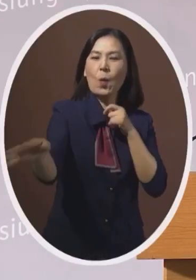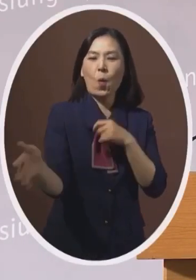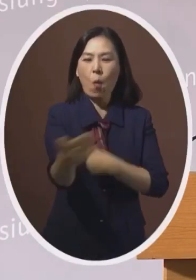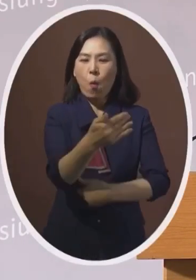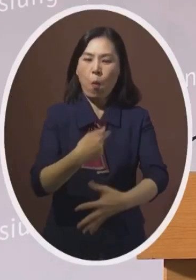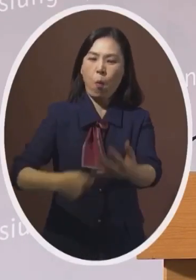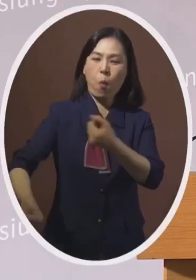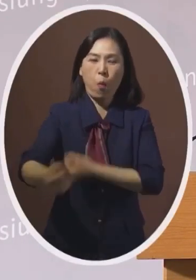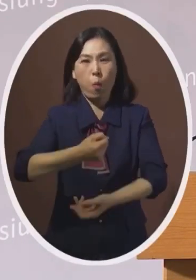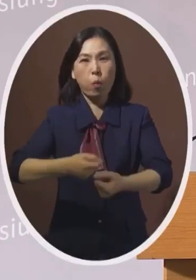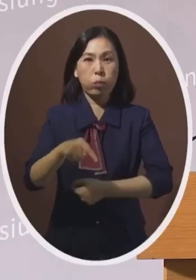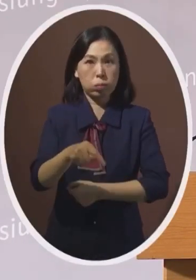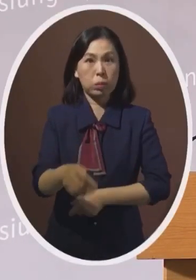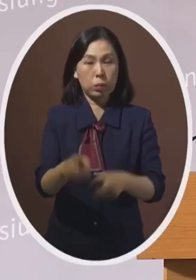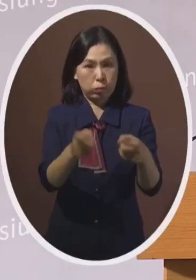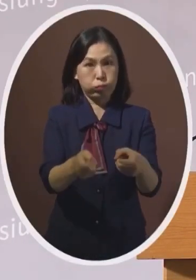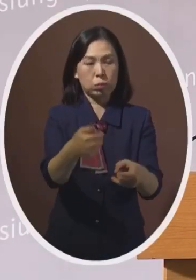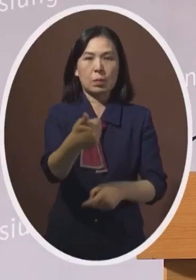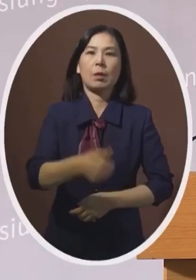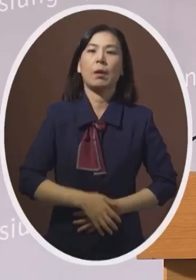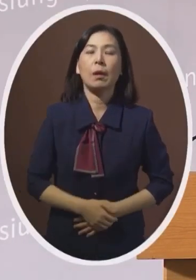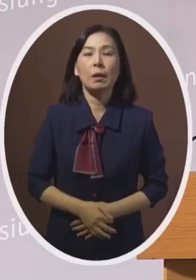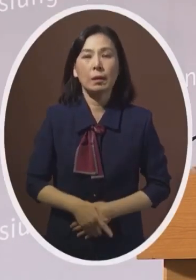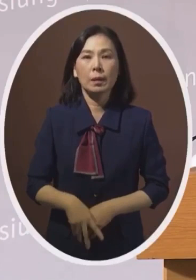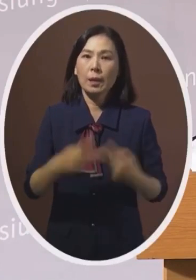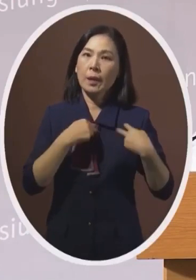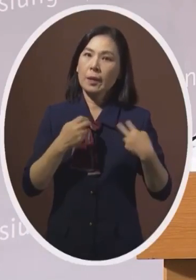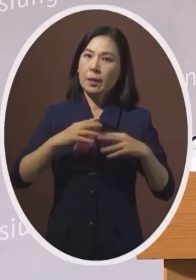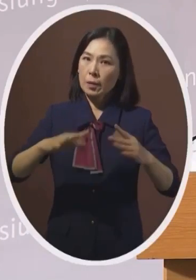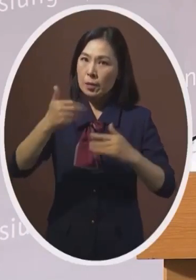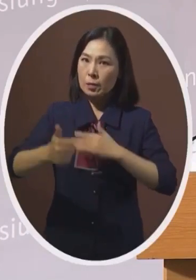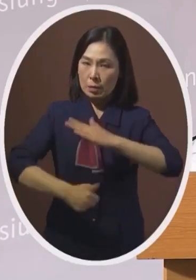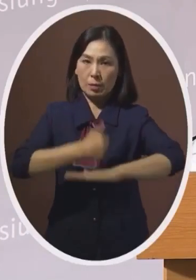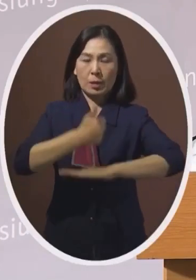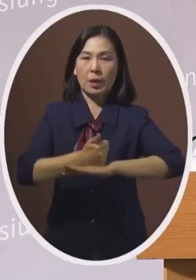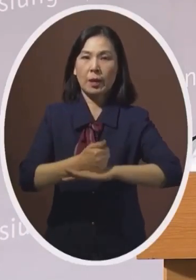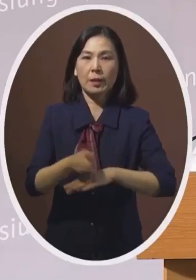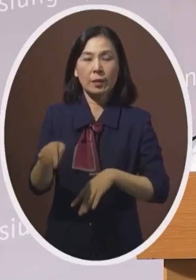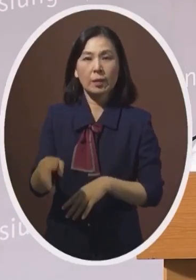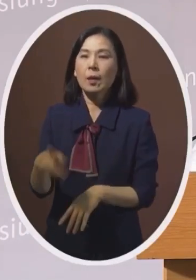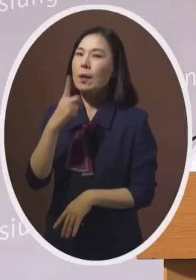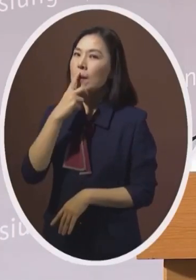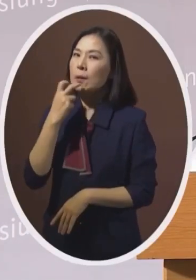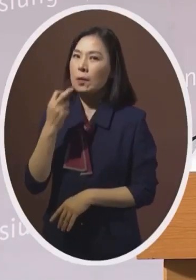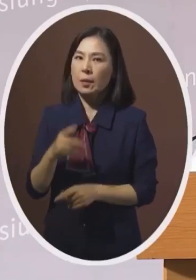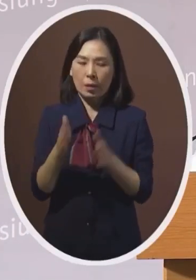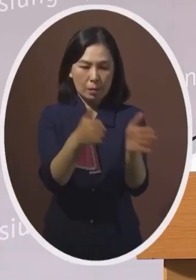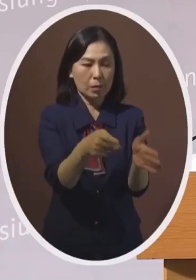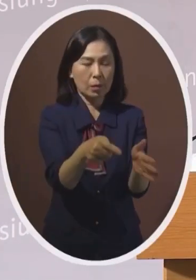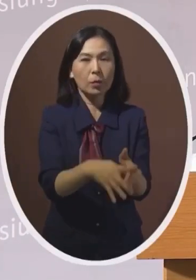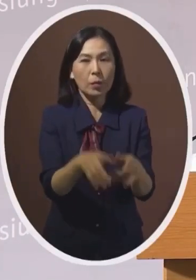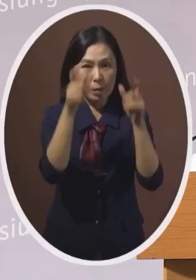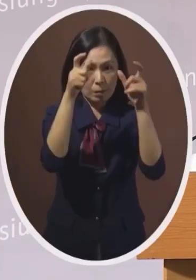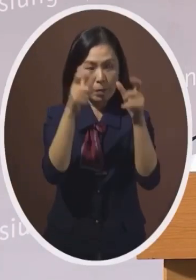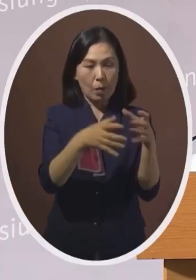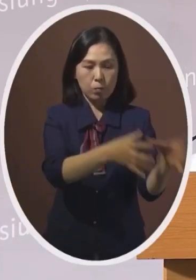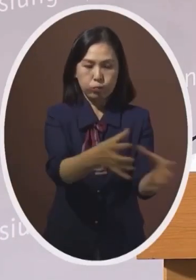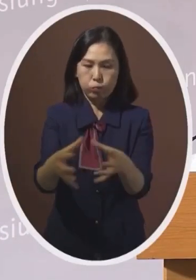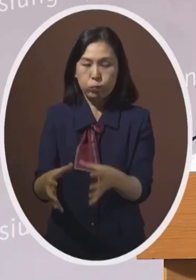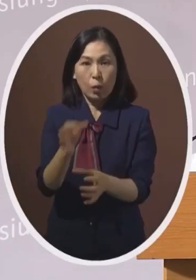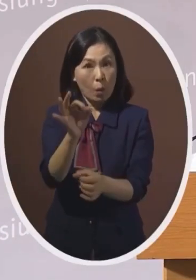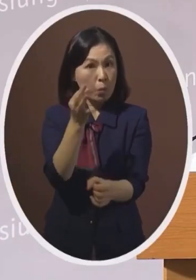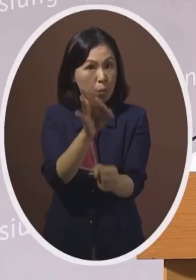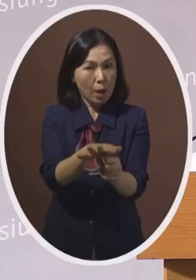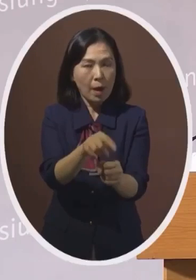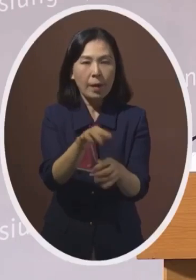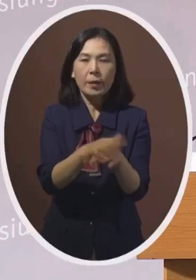想，蔡英文总统执政之后，不管是对中央对于我们高雄建设的补助，对高雄未来成